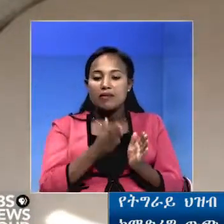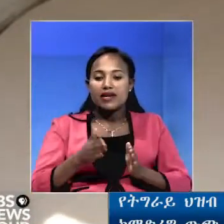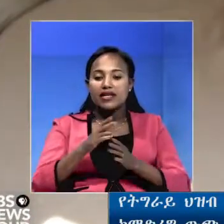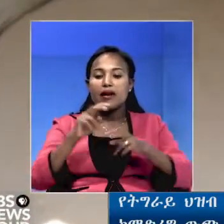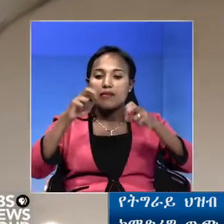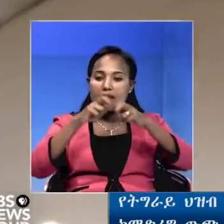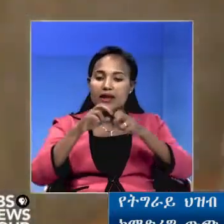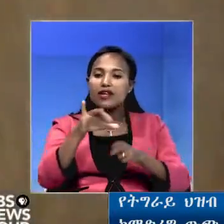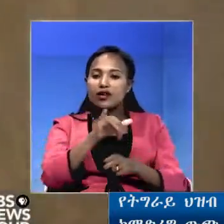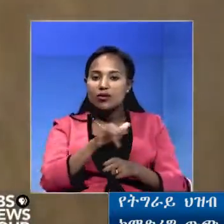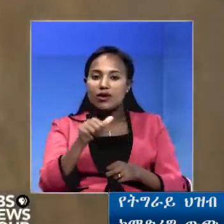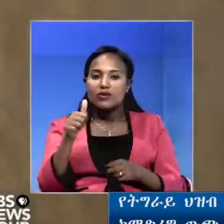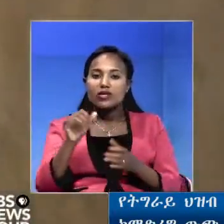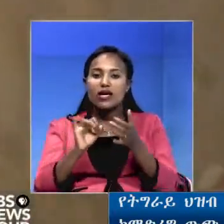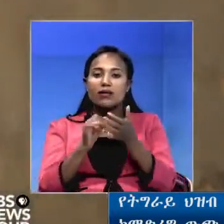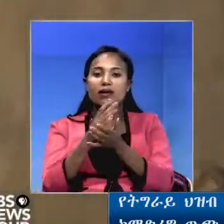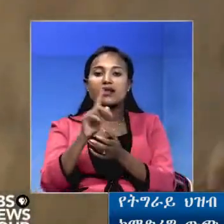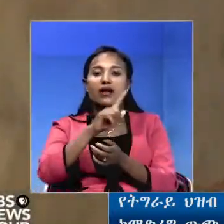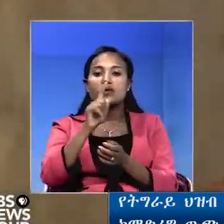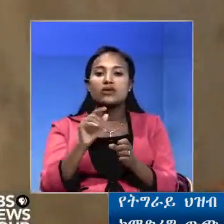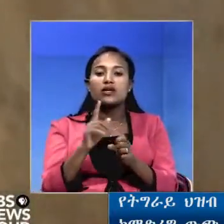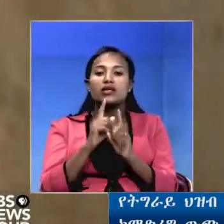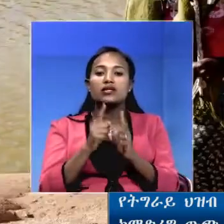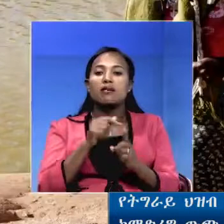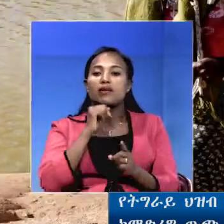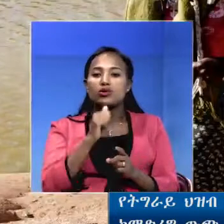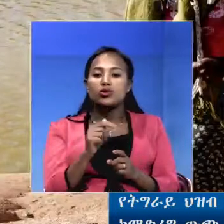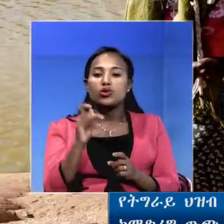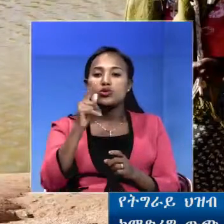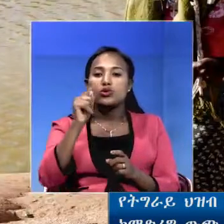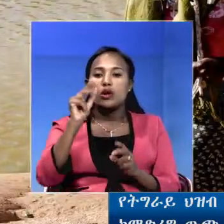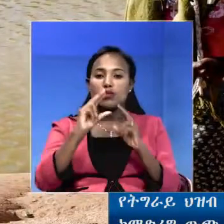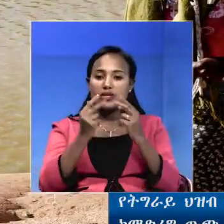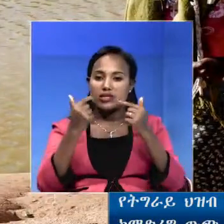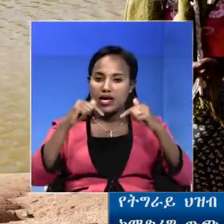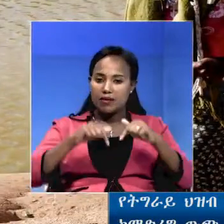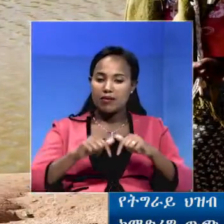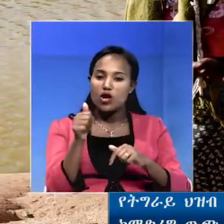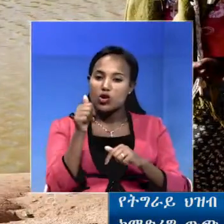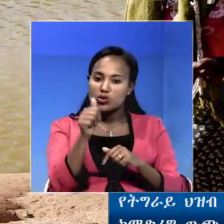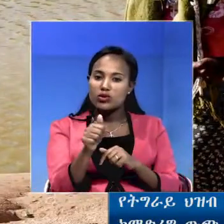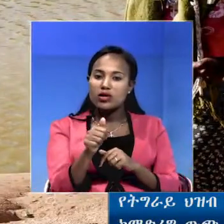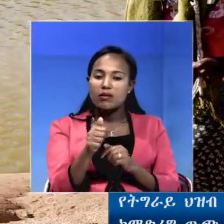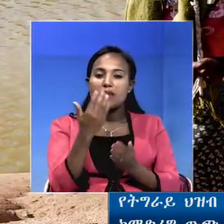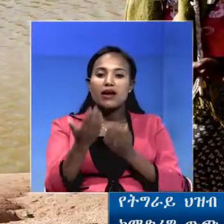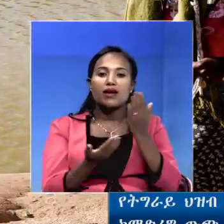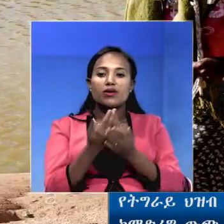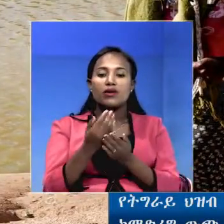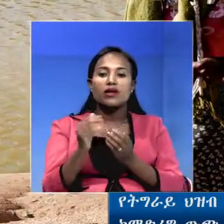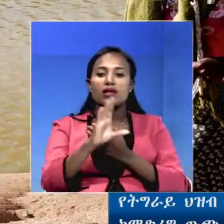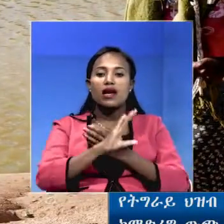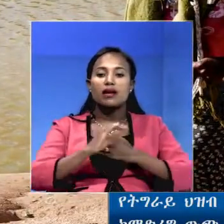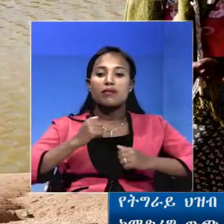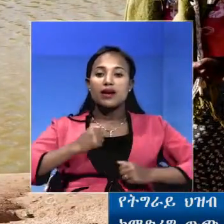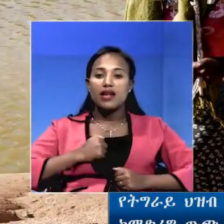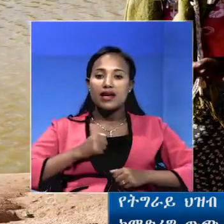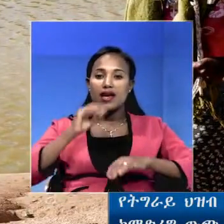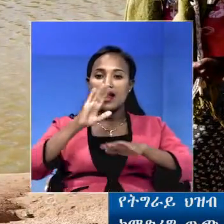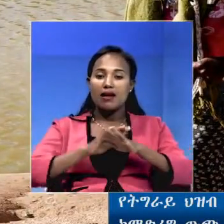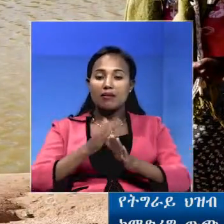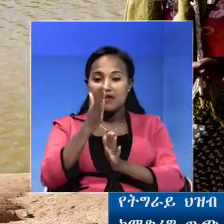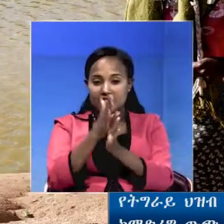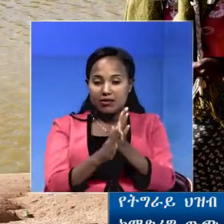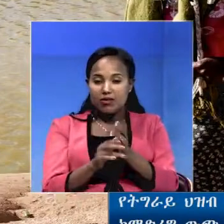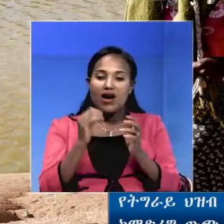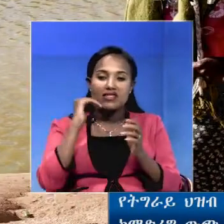መብራት እንዲሁም ሌሎች የልማት ጥያቄዎች ሳይመለሱለት የጁንታ ቡድን ዛሬም ራሱን በሚያገለግለው የሀገር መከላከያ ሰራዊት ላይ